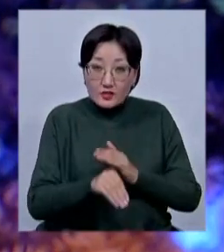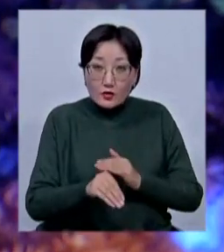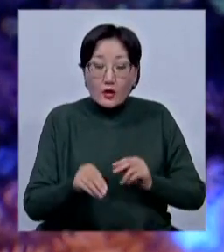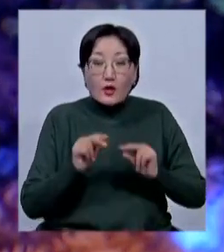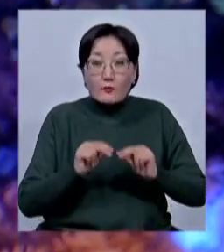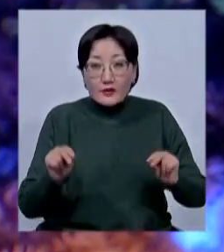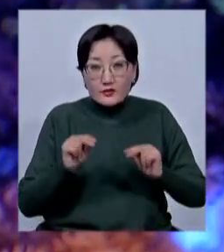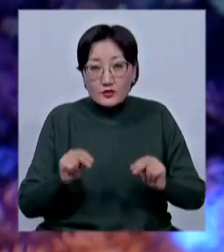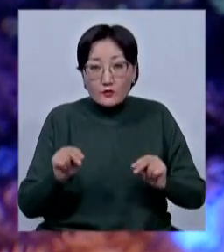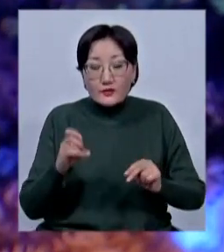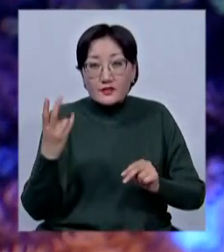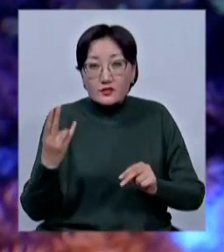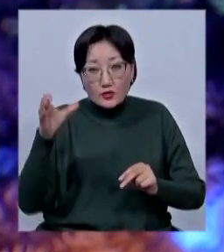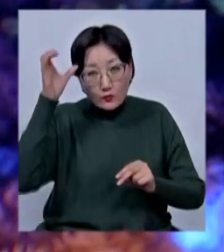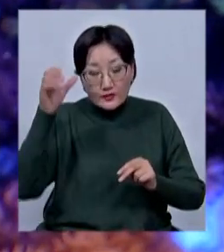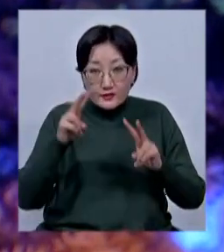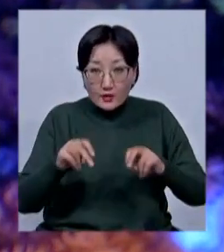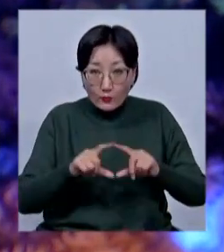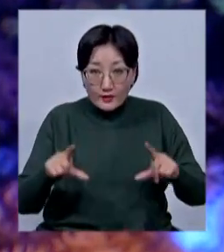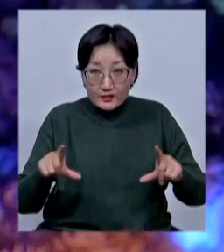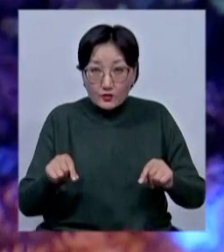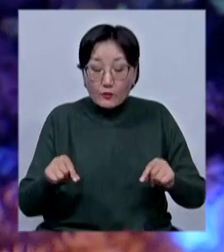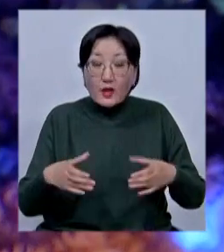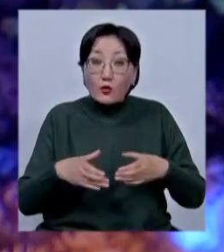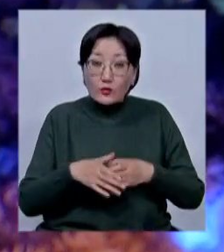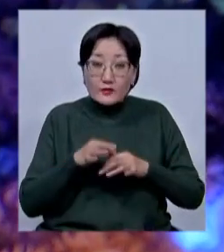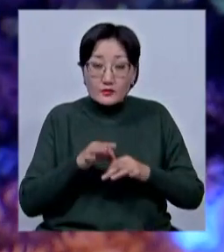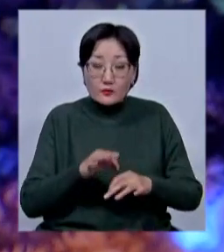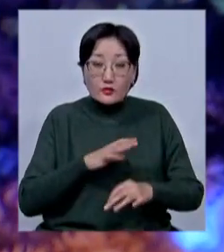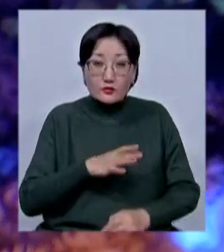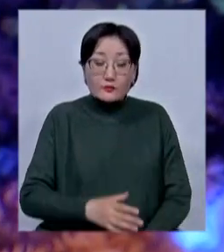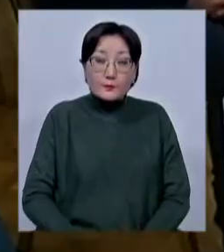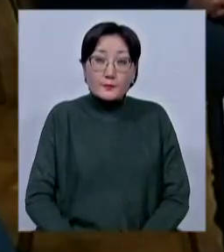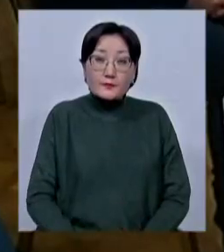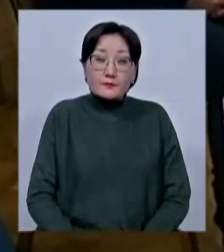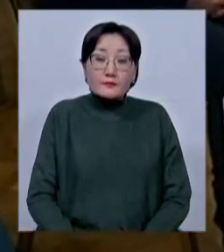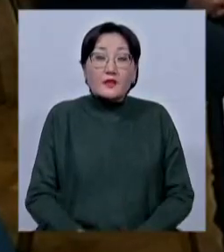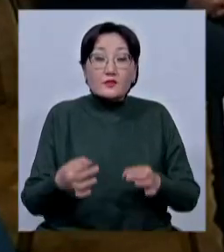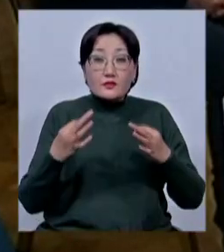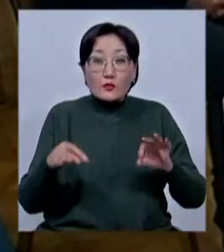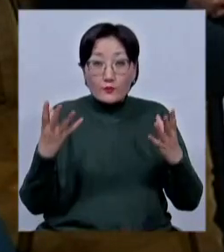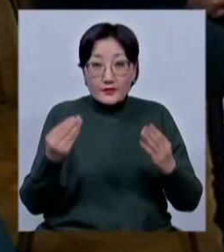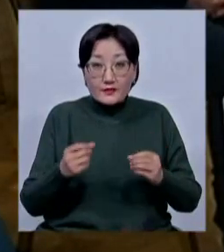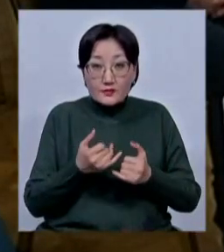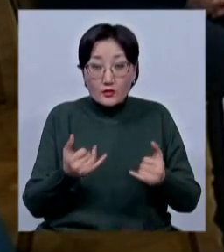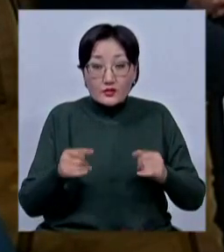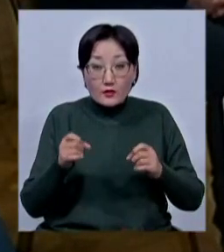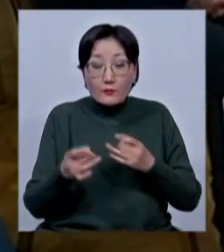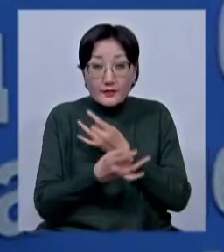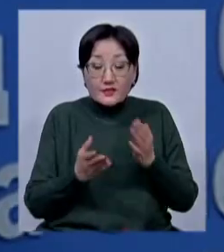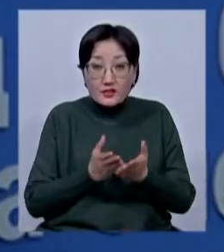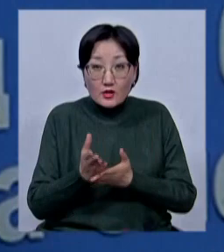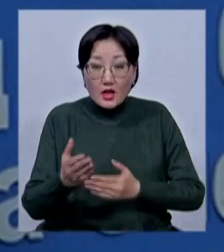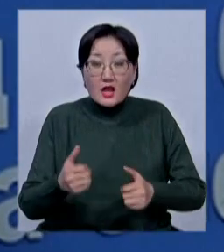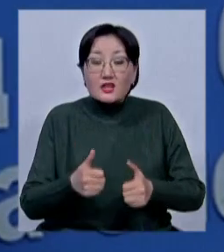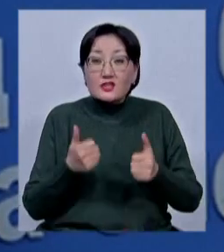білім өркениеті ұлттық ғылыми зерттеу орталығының ұйымдастыруымен өтті. Тәуелсіздік күніне орай мәдениет саласына жаңа